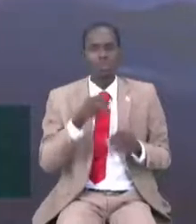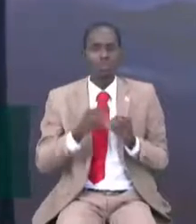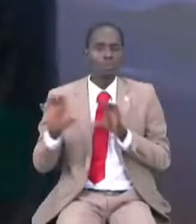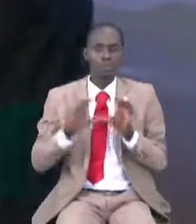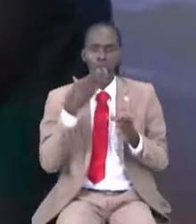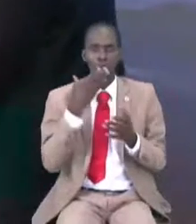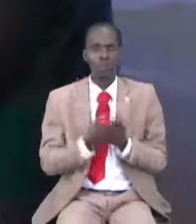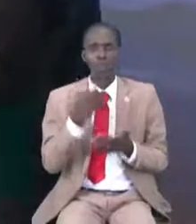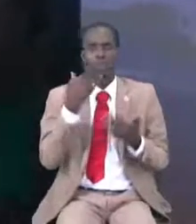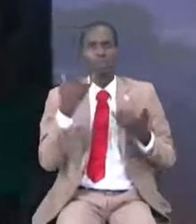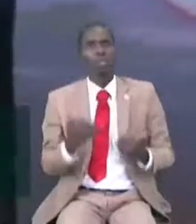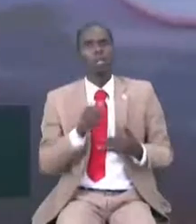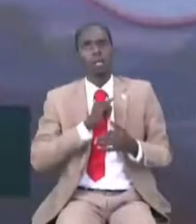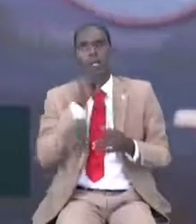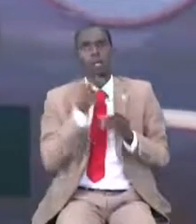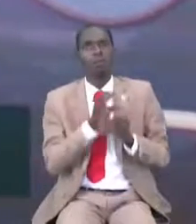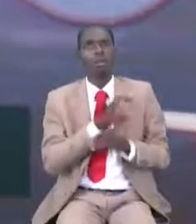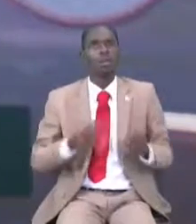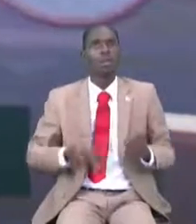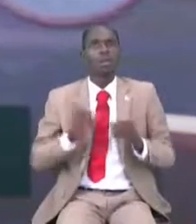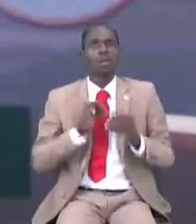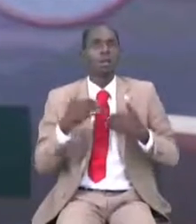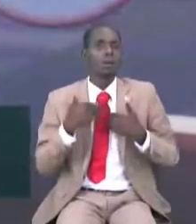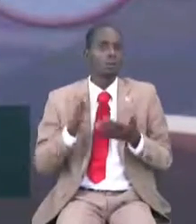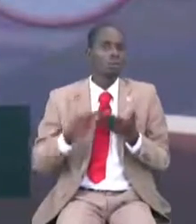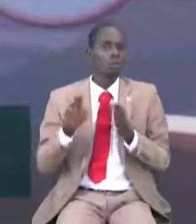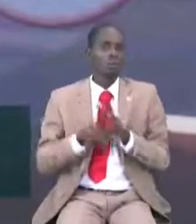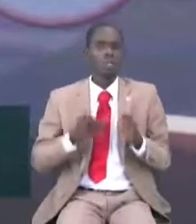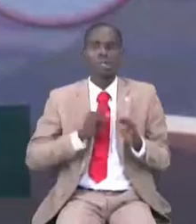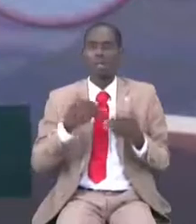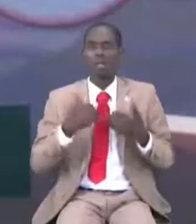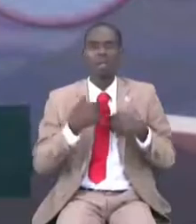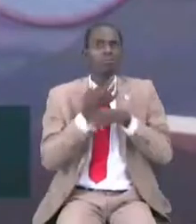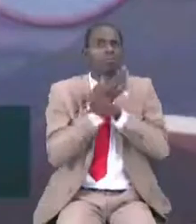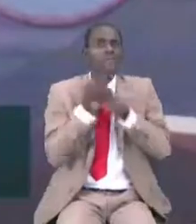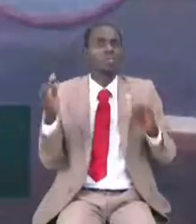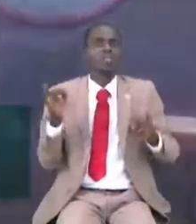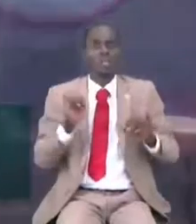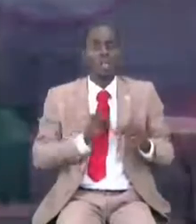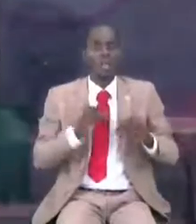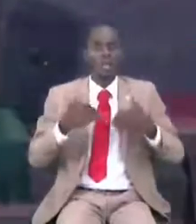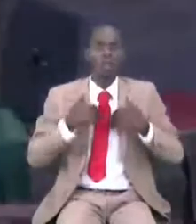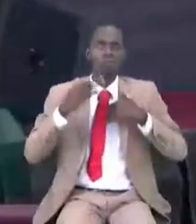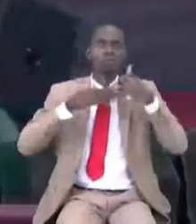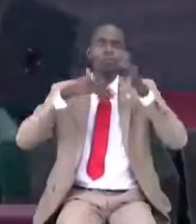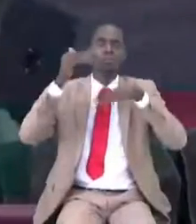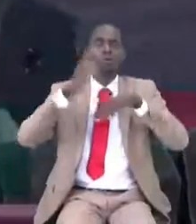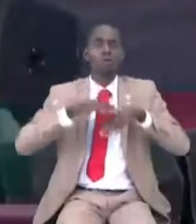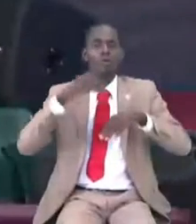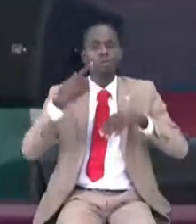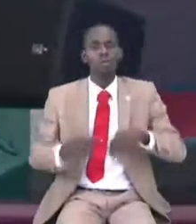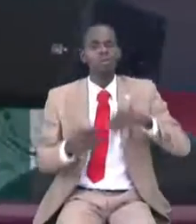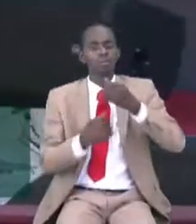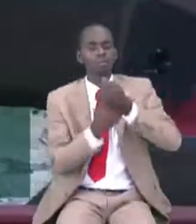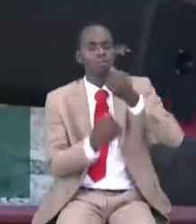liberté, parce que maintenant je suis bâti, maintenant sur le fondement, je suis en Christ, j'ai la grâce, j'ai le don, j'ai la capacité